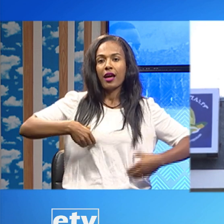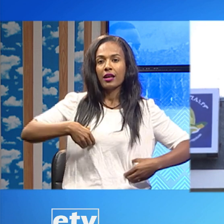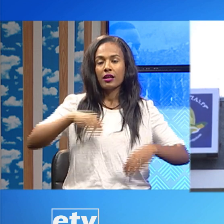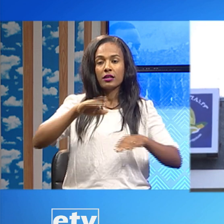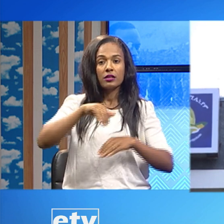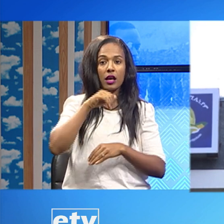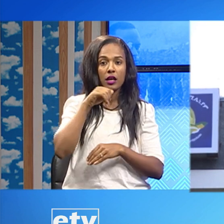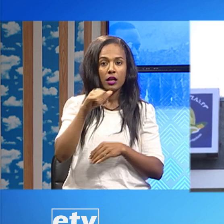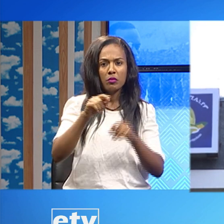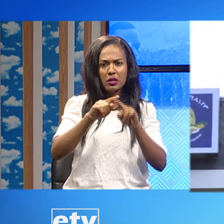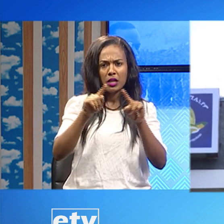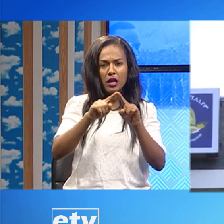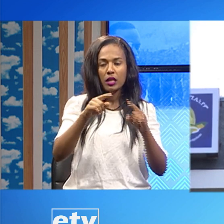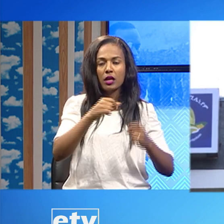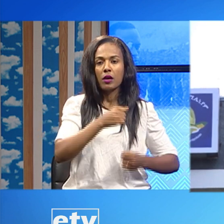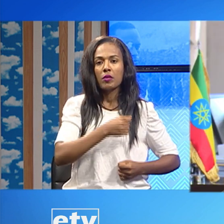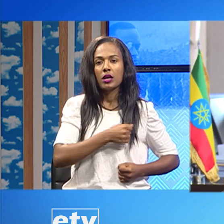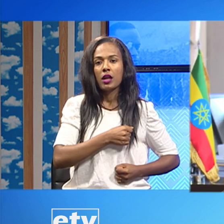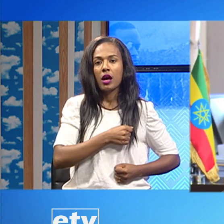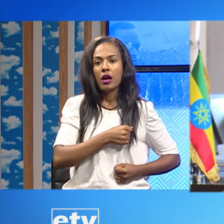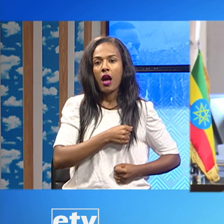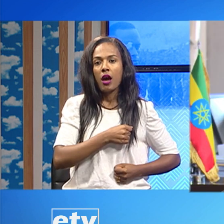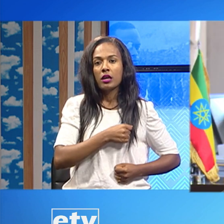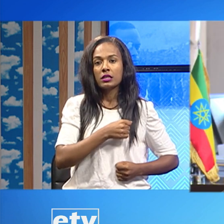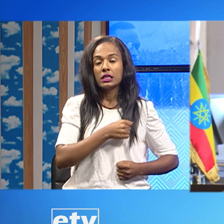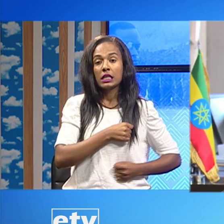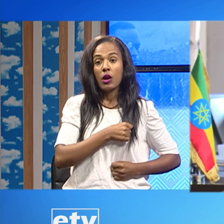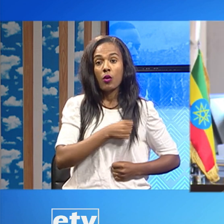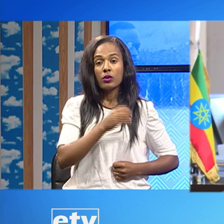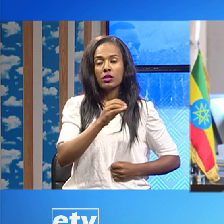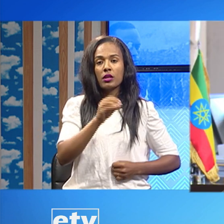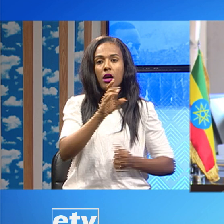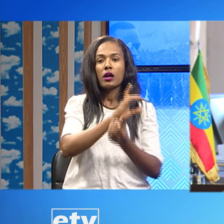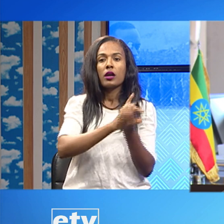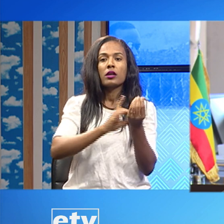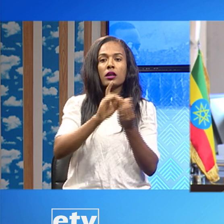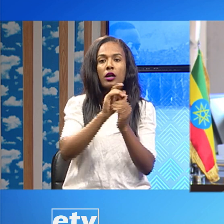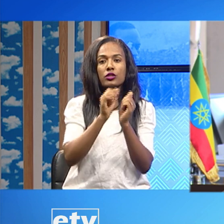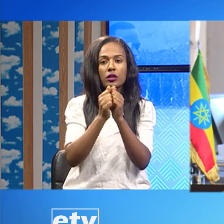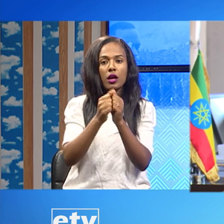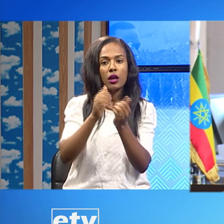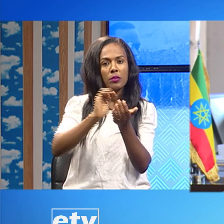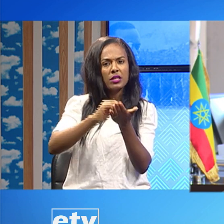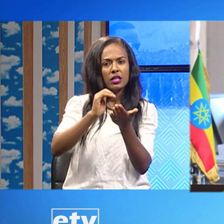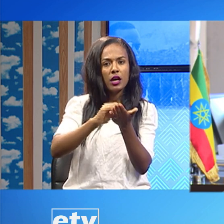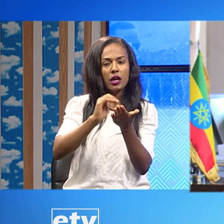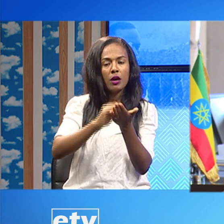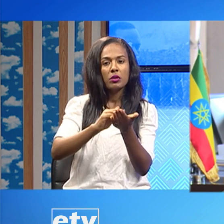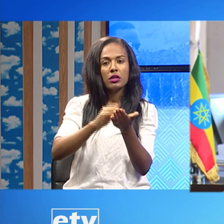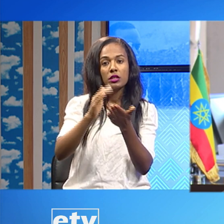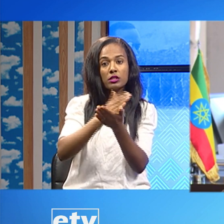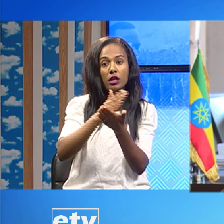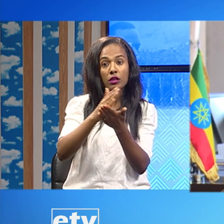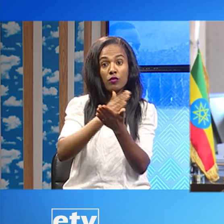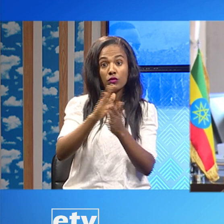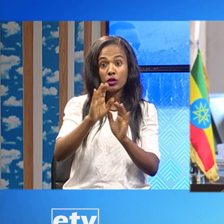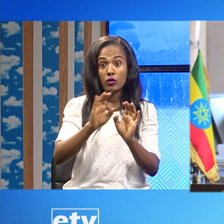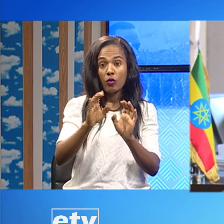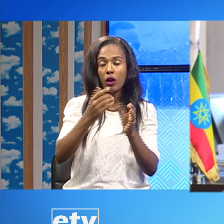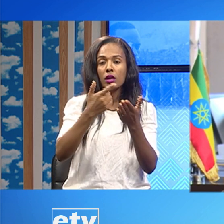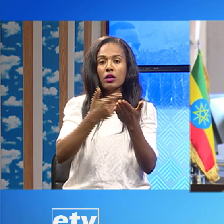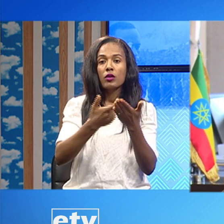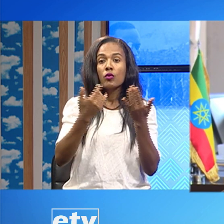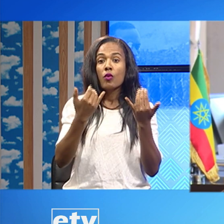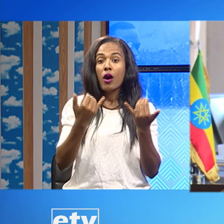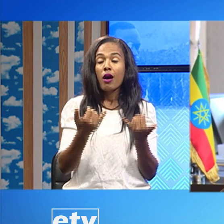ግንባሮች ከመከላከያ ሰራዊትና ከክልላችን ልዩ ኃይል ጋር በጋራ እንዲዘምት እንዲሳተፍ ተደርጓል። ይህንኑ